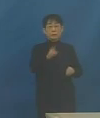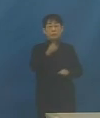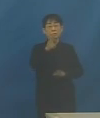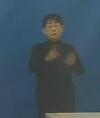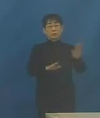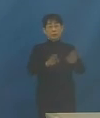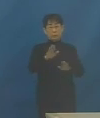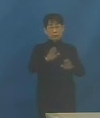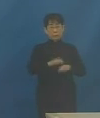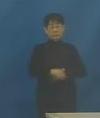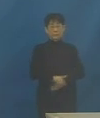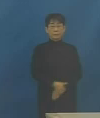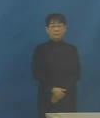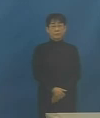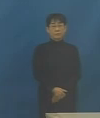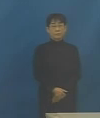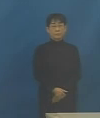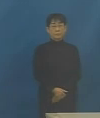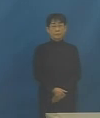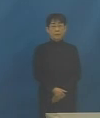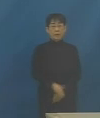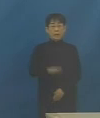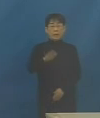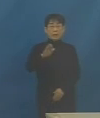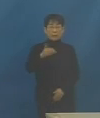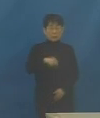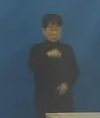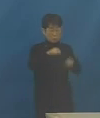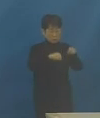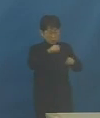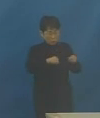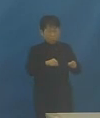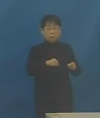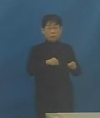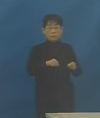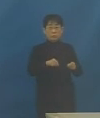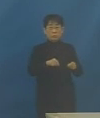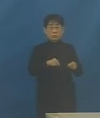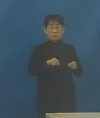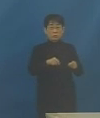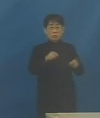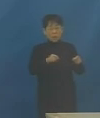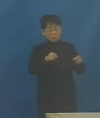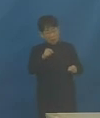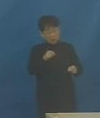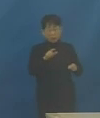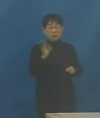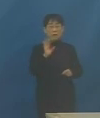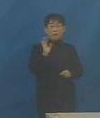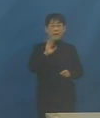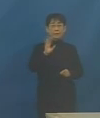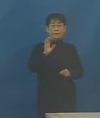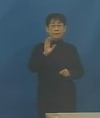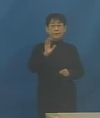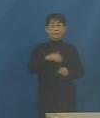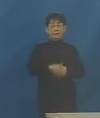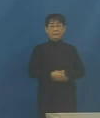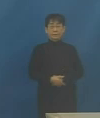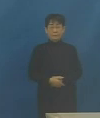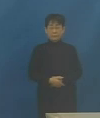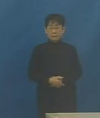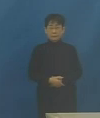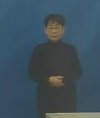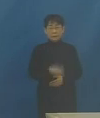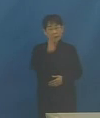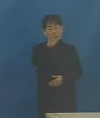ですただまだコントロールを失う木切ったわけではないと我々は思っておりまして後ほど申し上げ